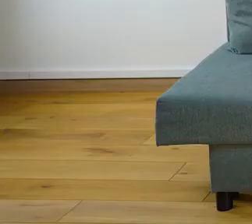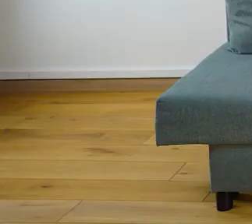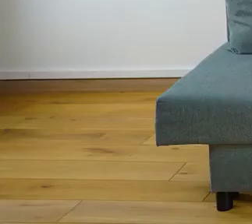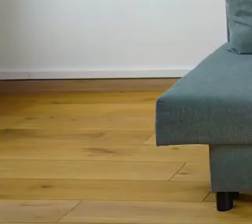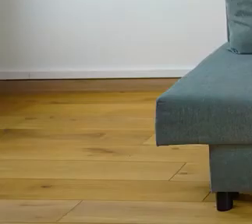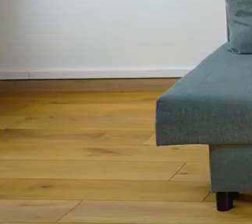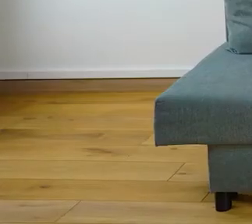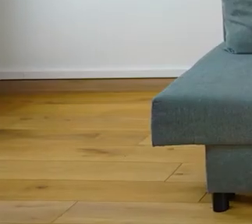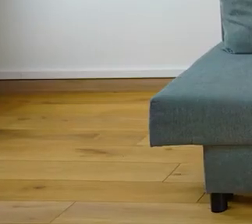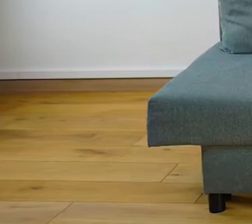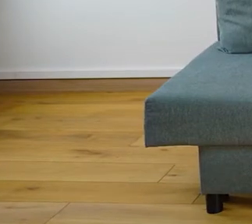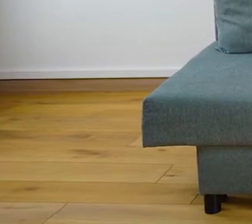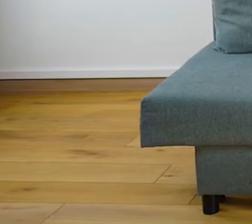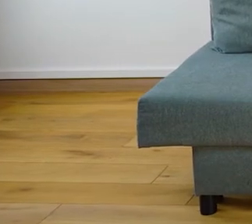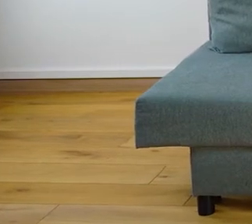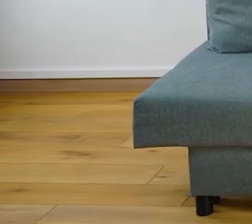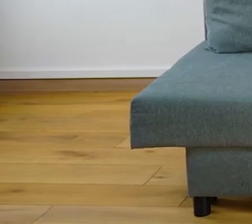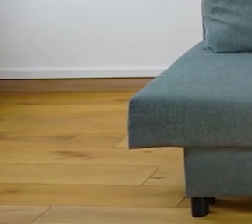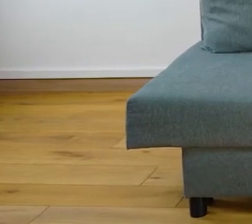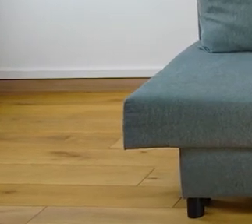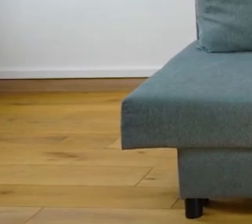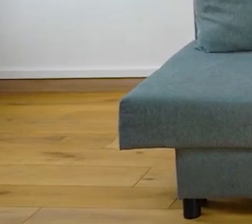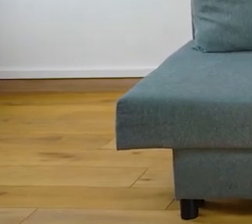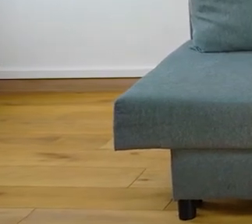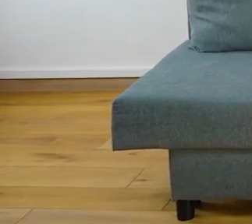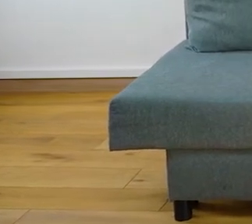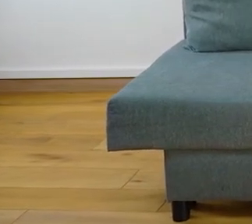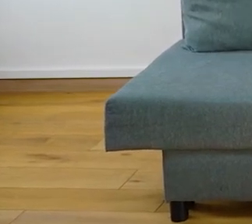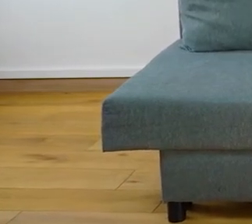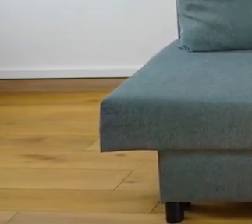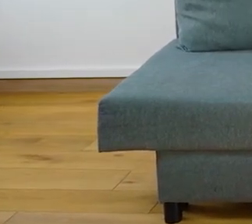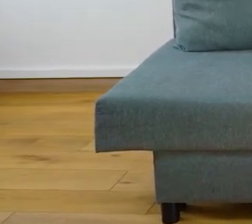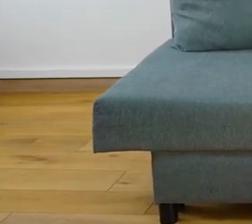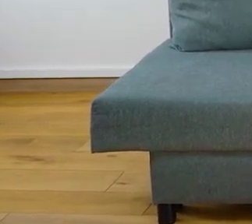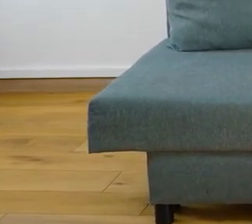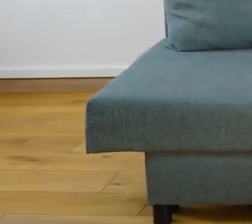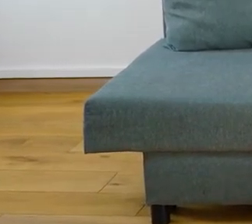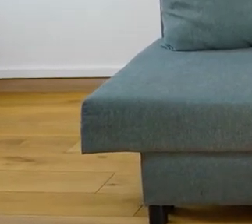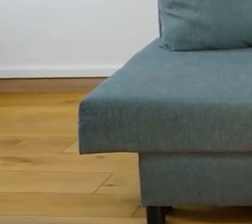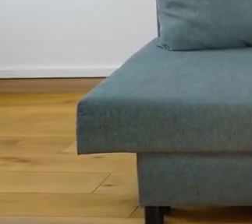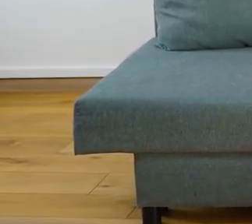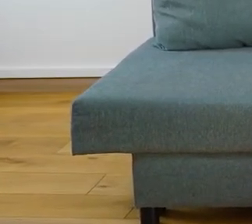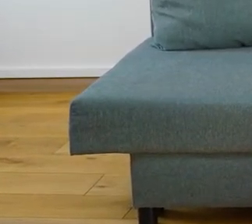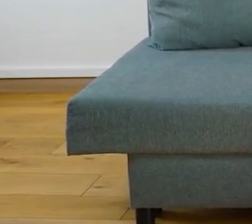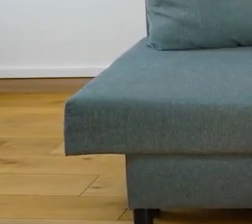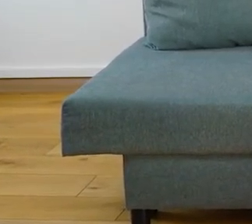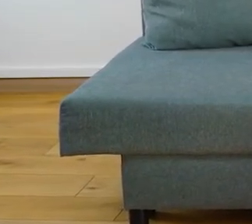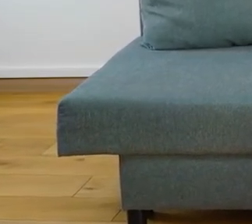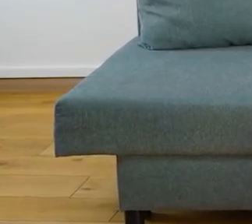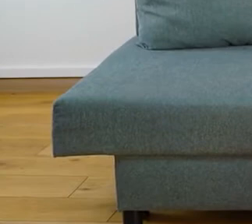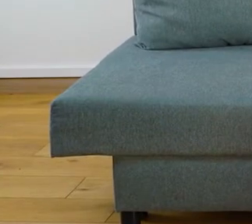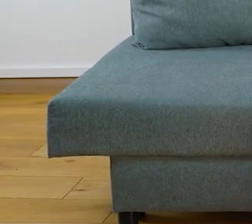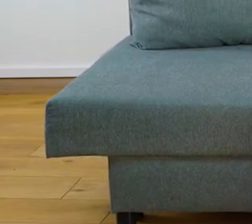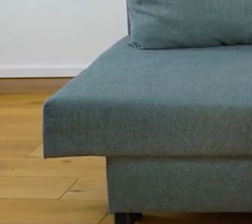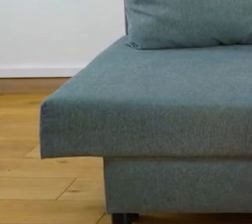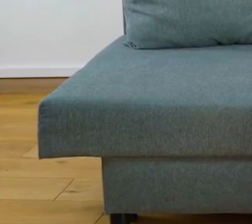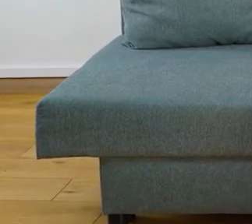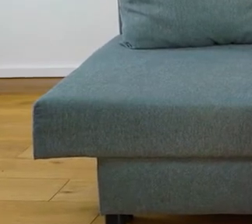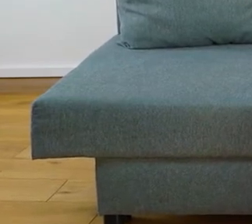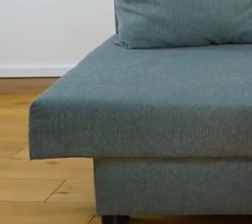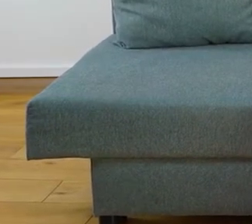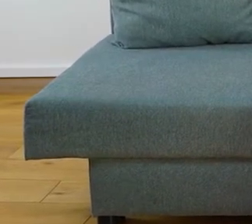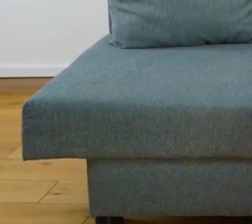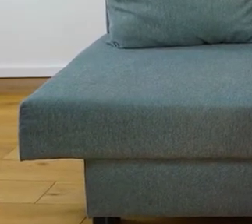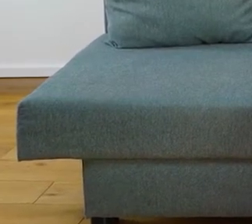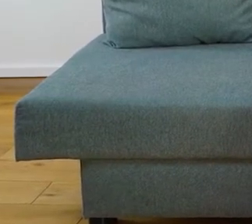Bonjour les enfants, c'est Zoé. Que je suis contente de vous retrouver ce matin pour étudier ensemble une